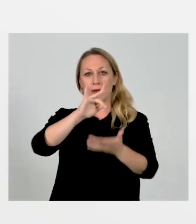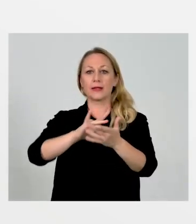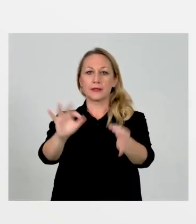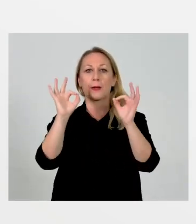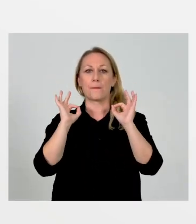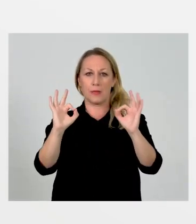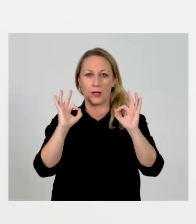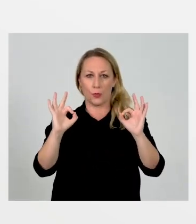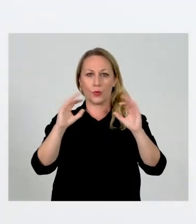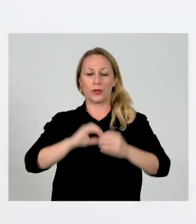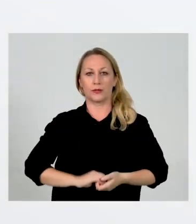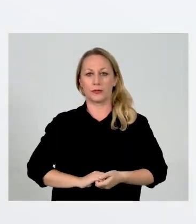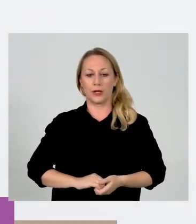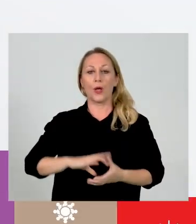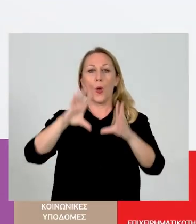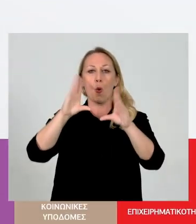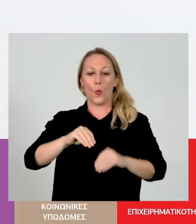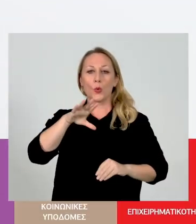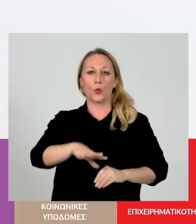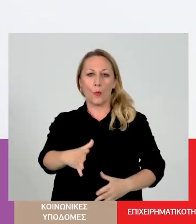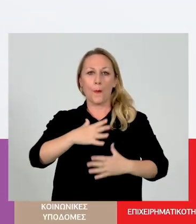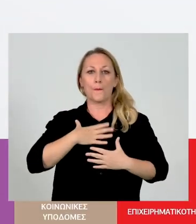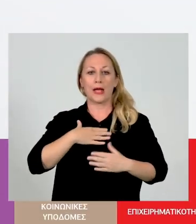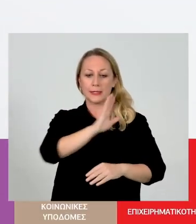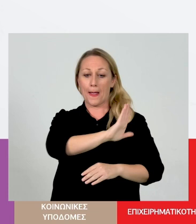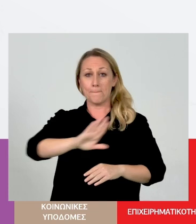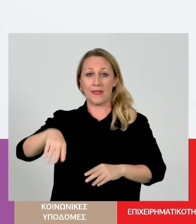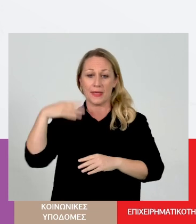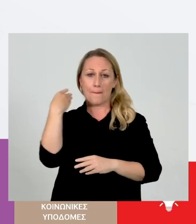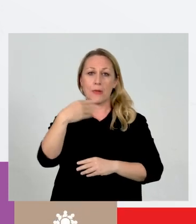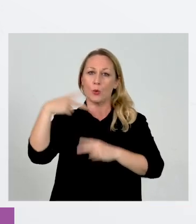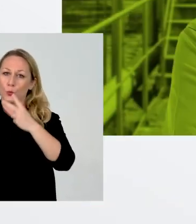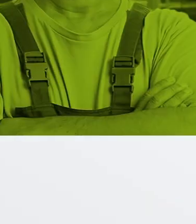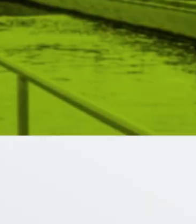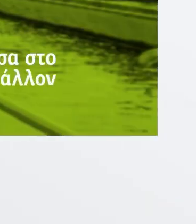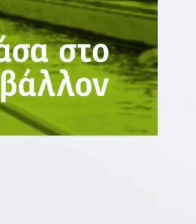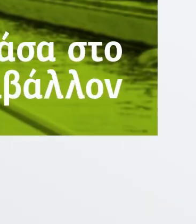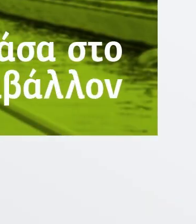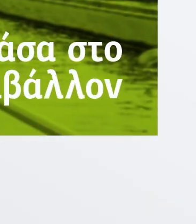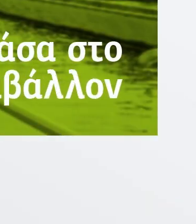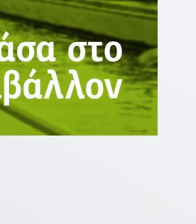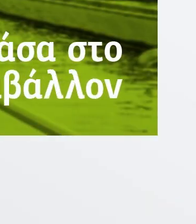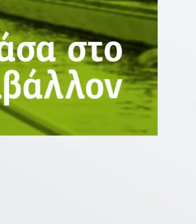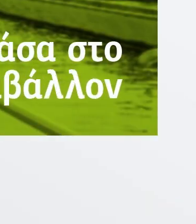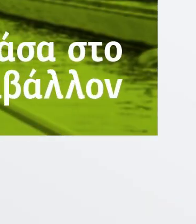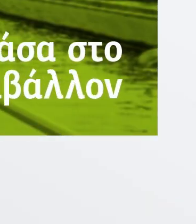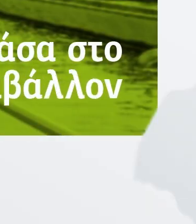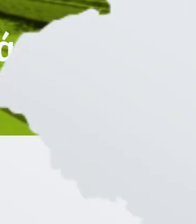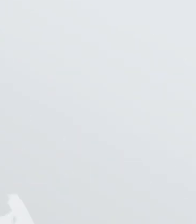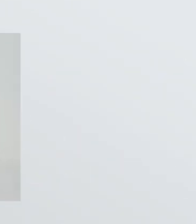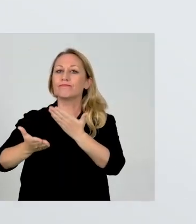Περιφέρεια Κεντρικής Μακεδονίας. Για τον τόπο μας. Για το μέλλον μας. Δίνουμε ανάσα στο